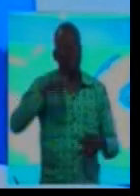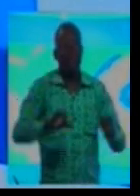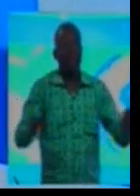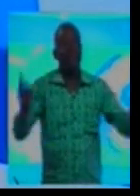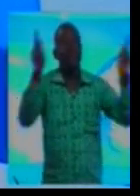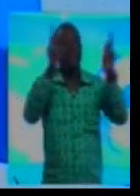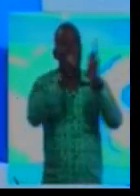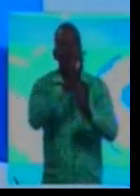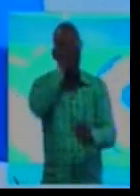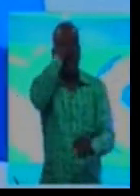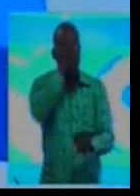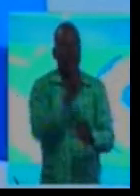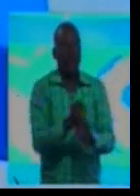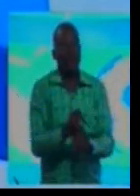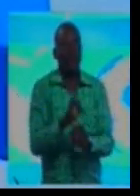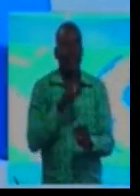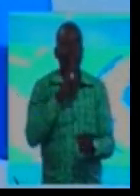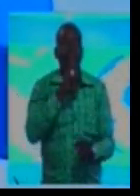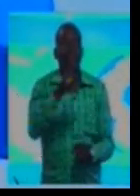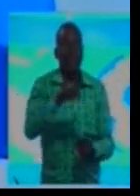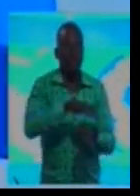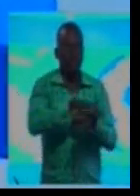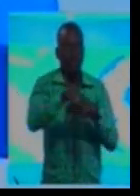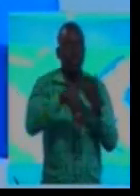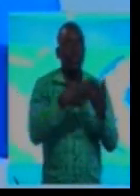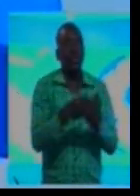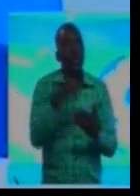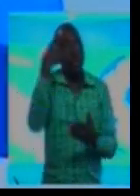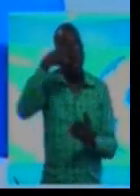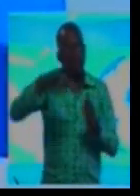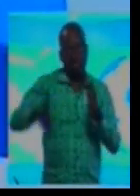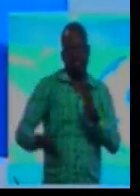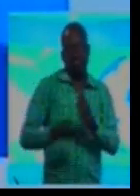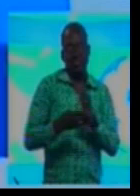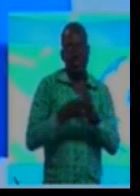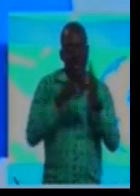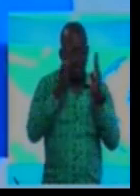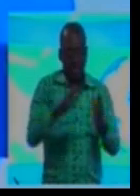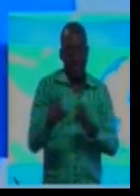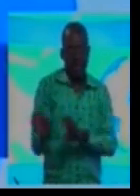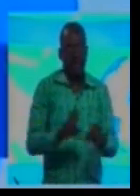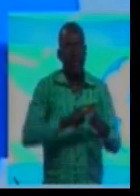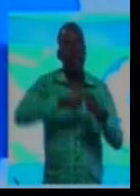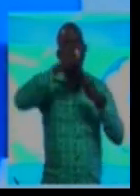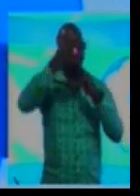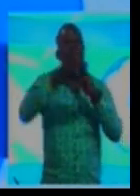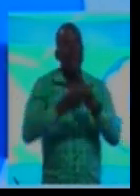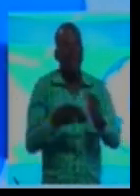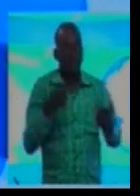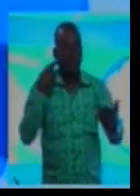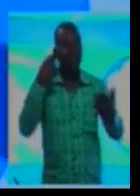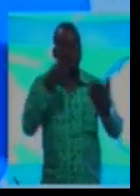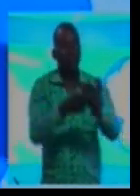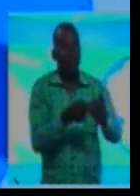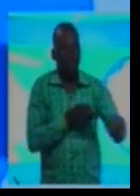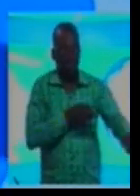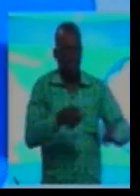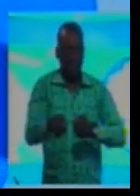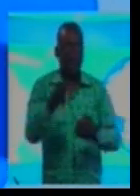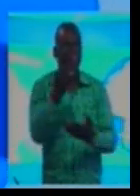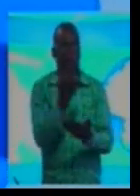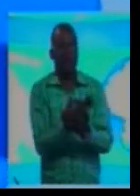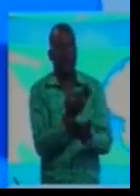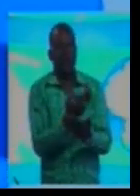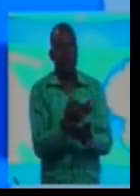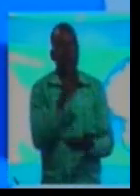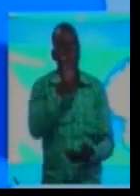rencontre annuelle. Il s'agit surtout pour les banquiers de l'État de faire le bilan des actions de contrôle de la gestion financière